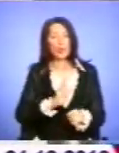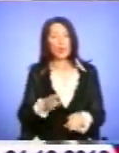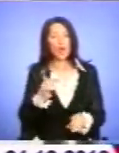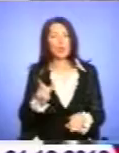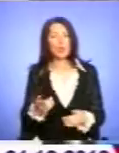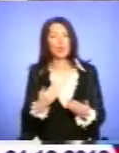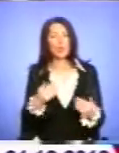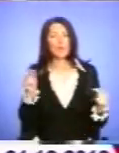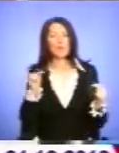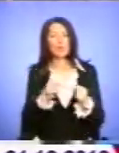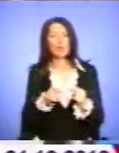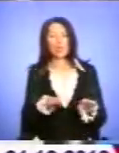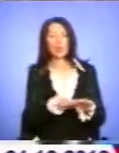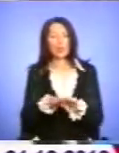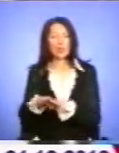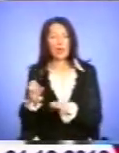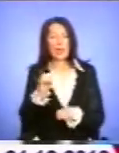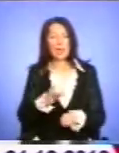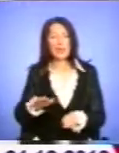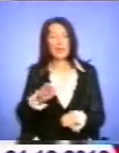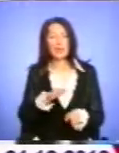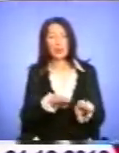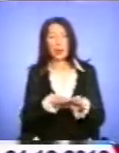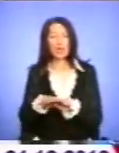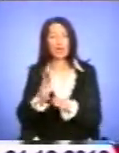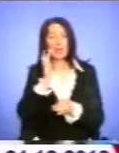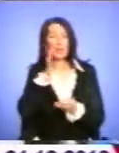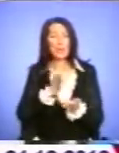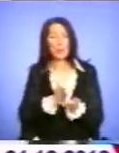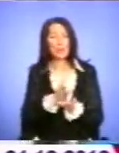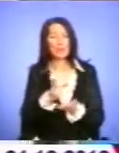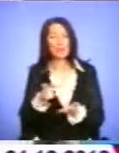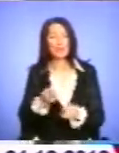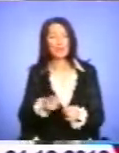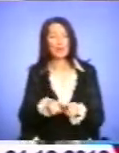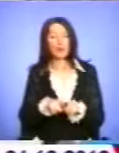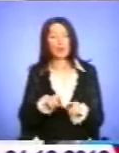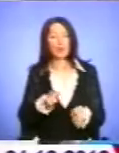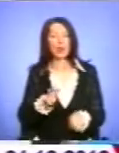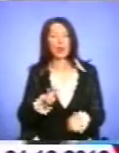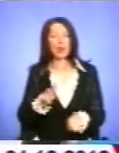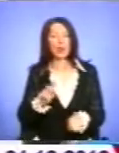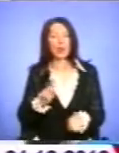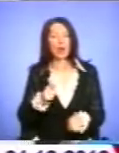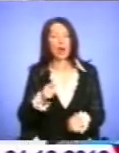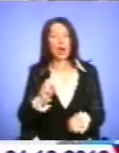рівня європейського рівня політиків, як Валєнса, Вацлав